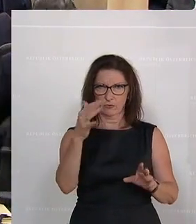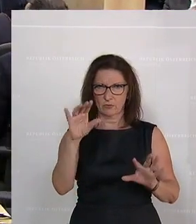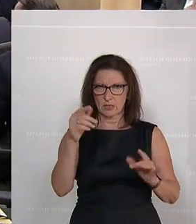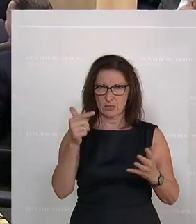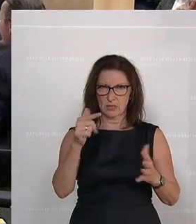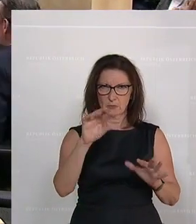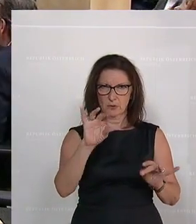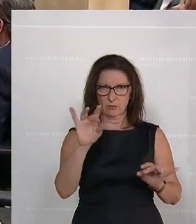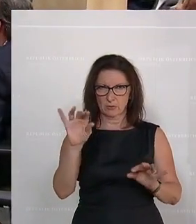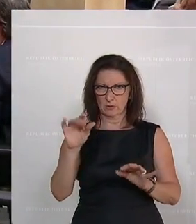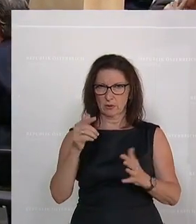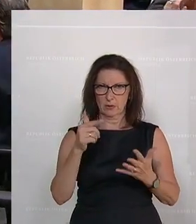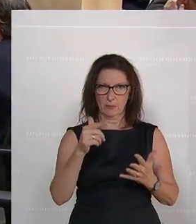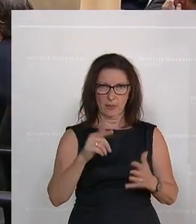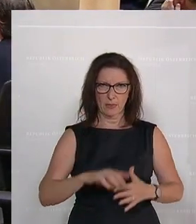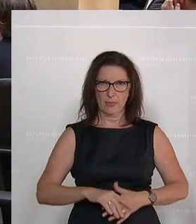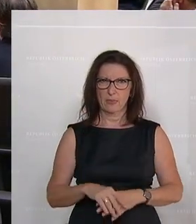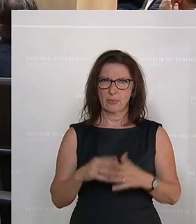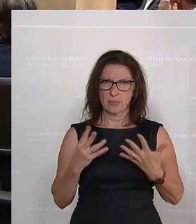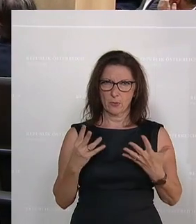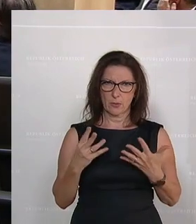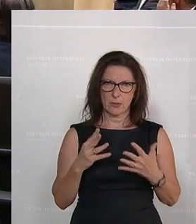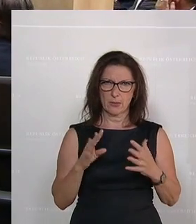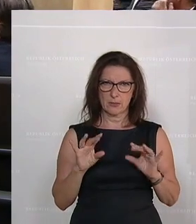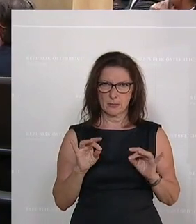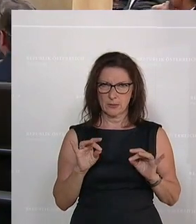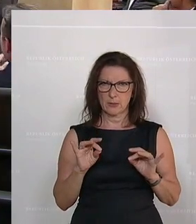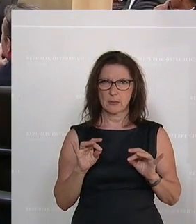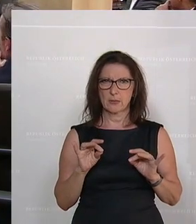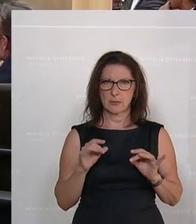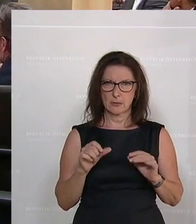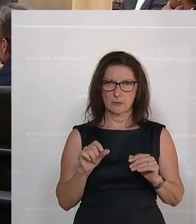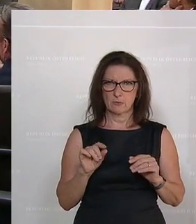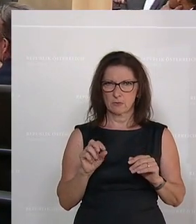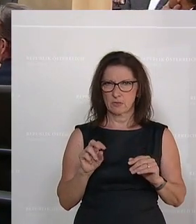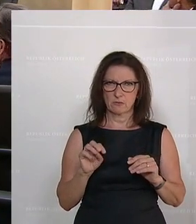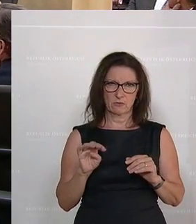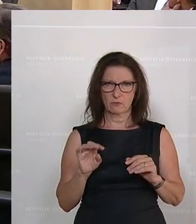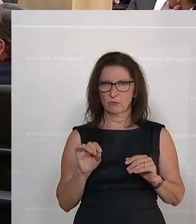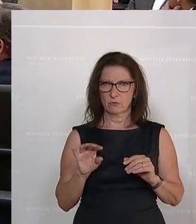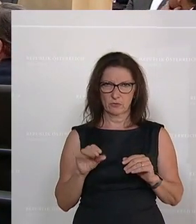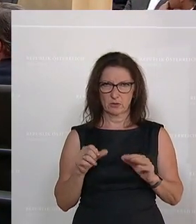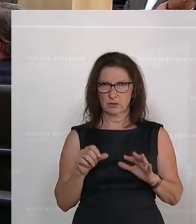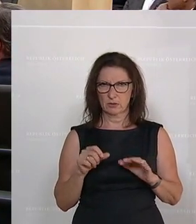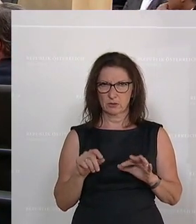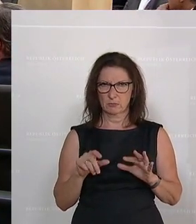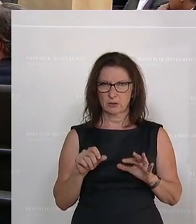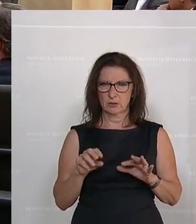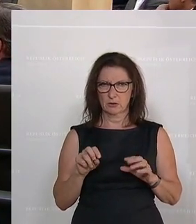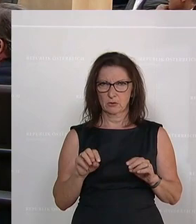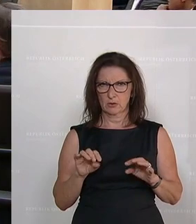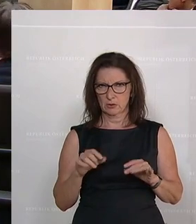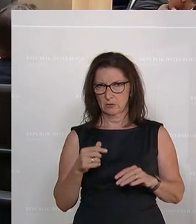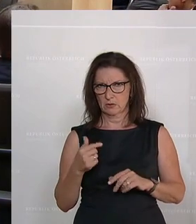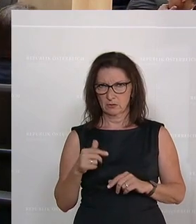577 19 12 13 14 15 16 17 18 19